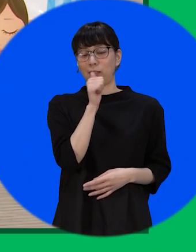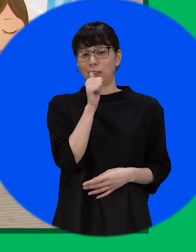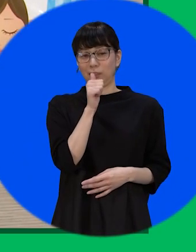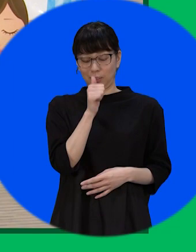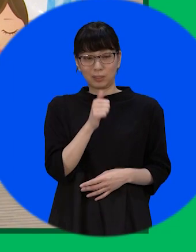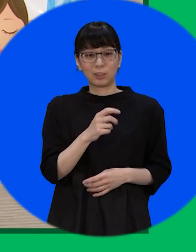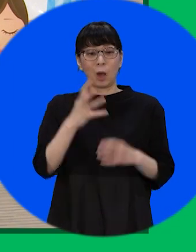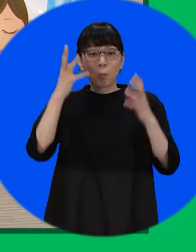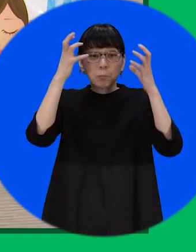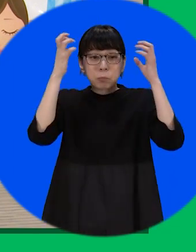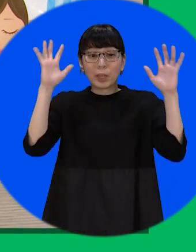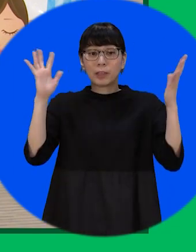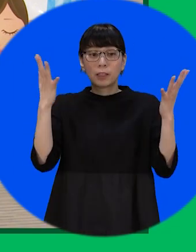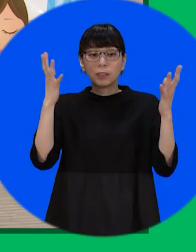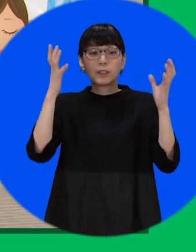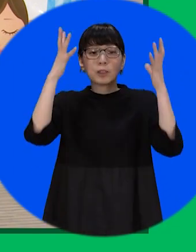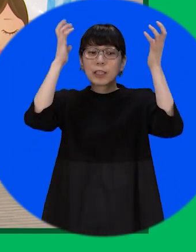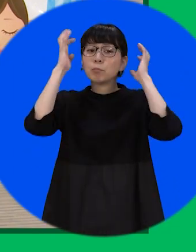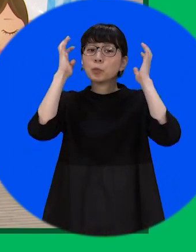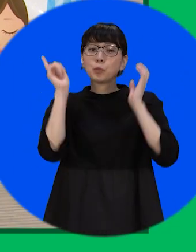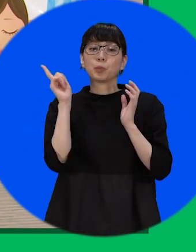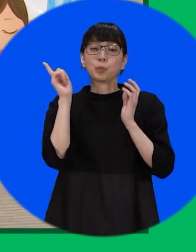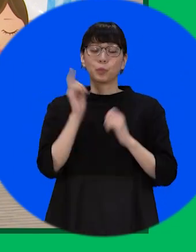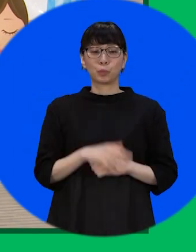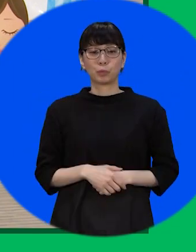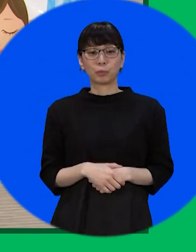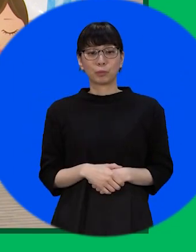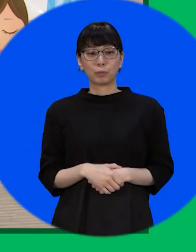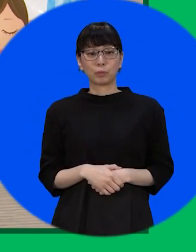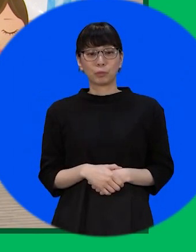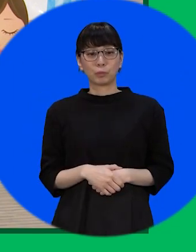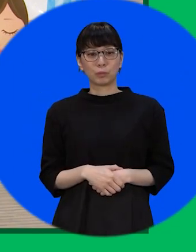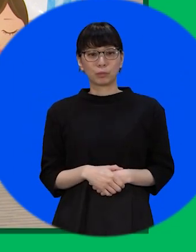つ。こちらは泡の出ないシャンプーです。